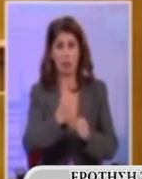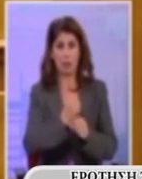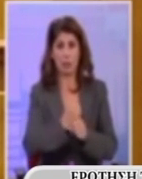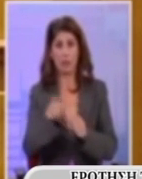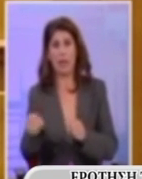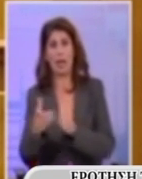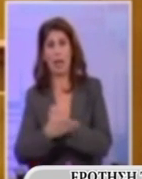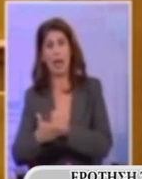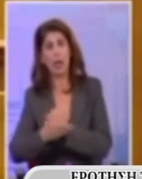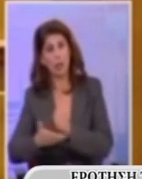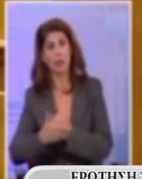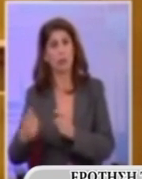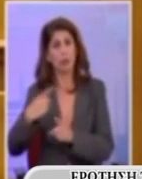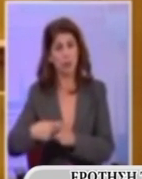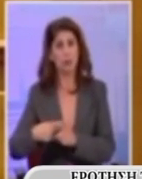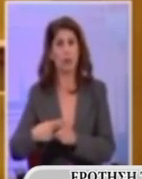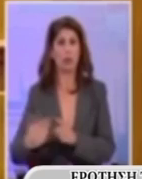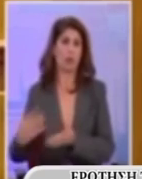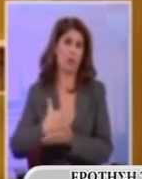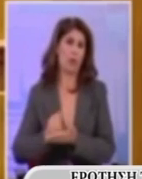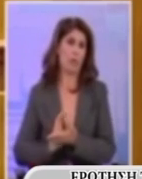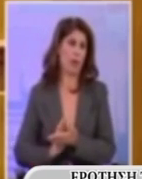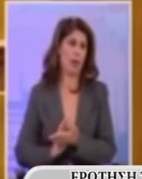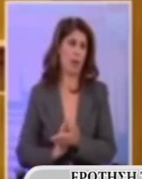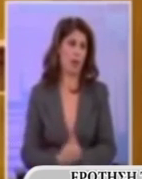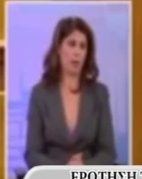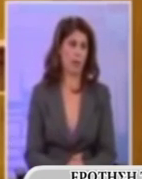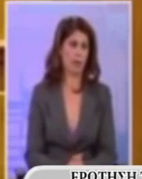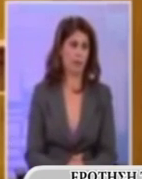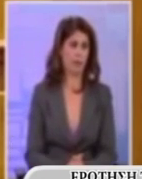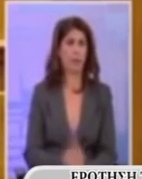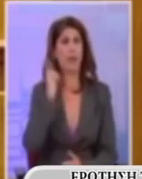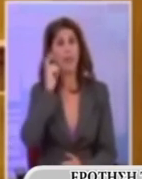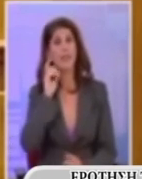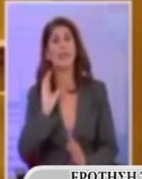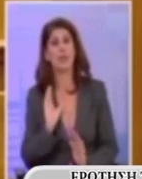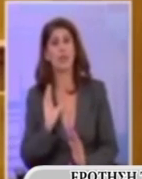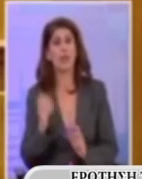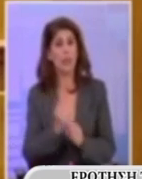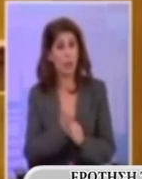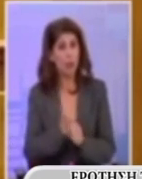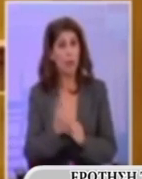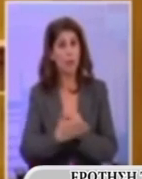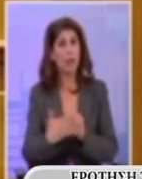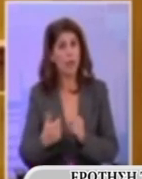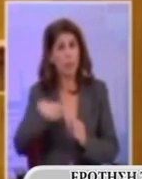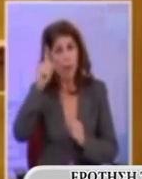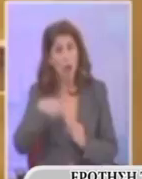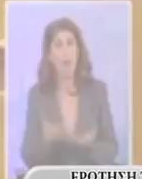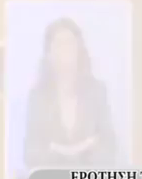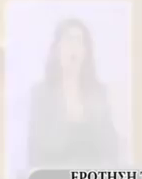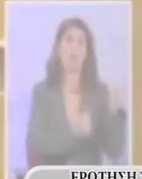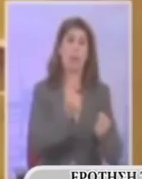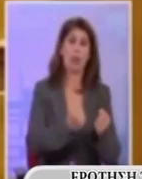φωτοβολταϊκών συστημάτων σε στέγη σχολείων, πόσο μάλλον αν υπάρχει δυνατότητα χρηματοδότησης από ευρωπαϊκά κονδύλια, είναι πολλαπλά